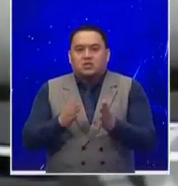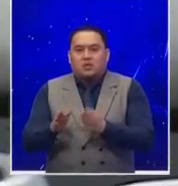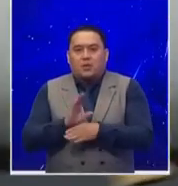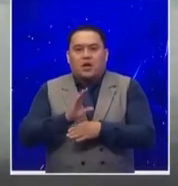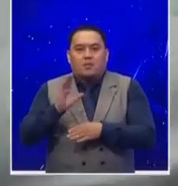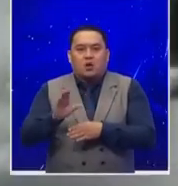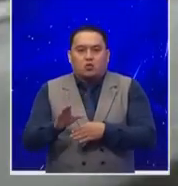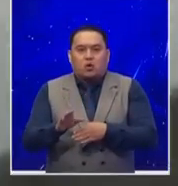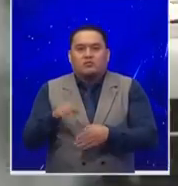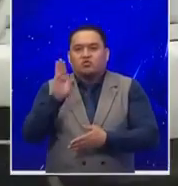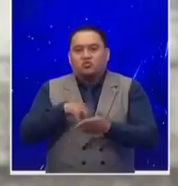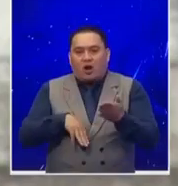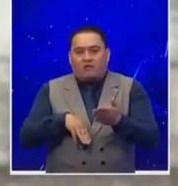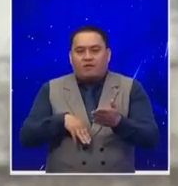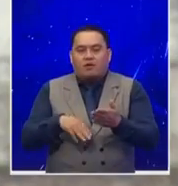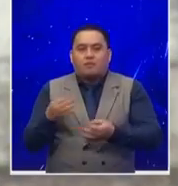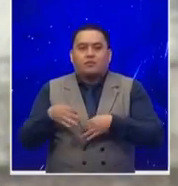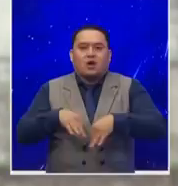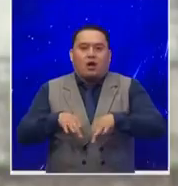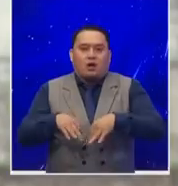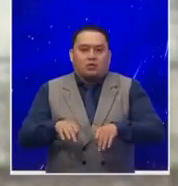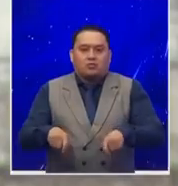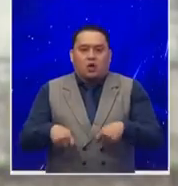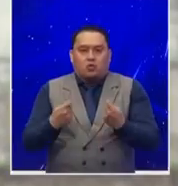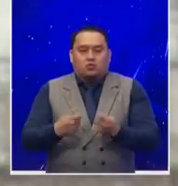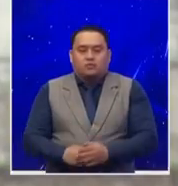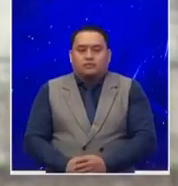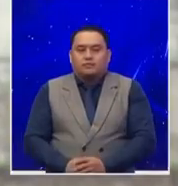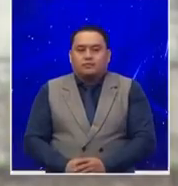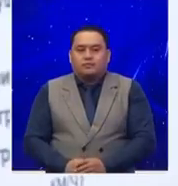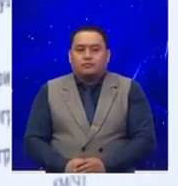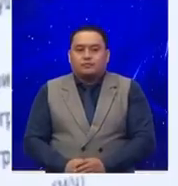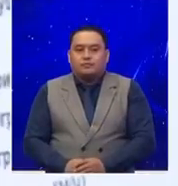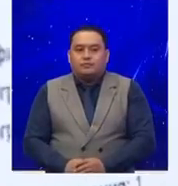направляет предписание о штрафах транспортных средств нарушителям ПДД.